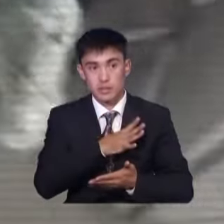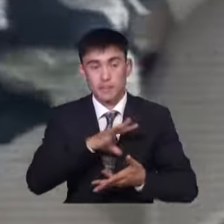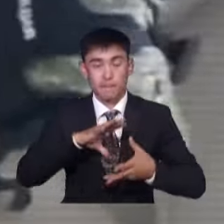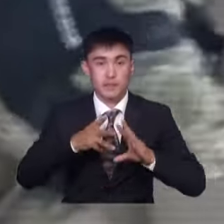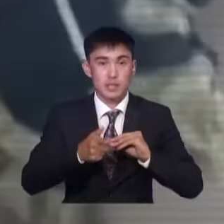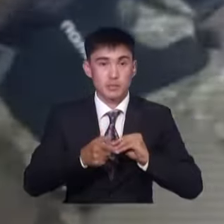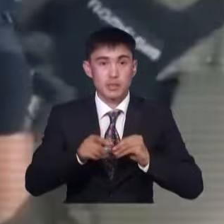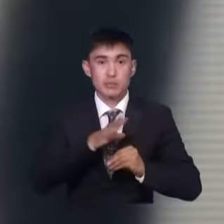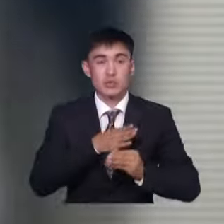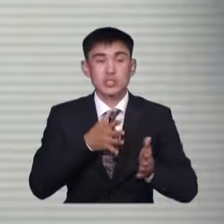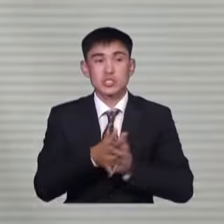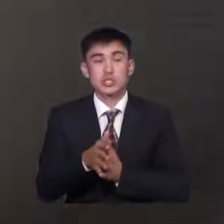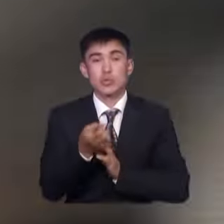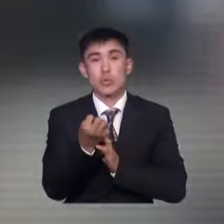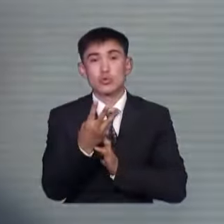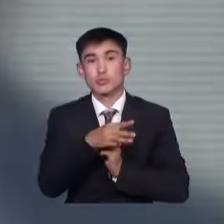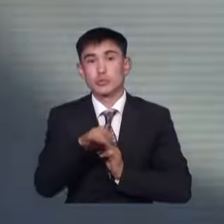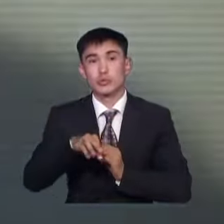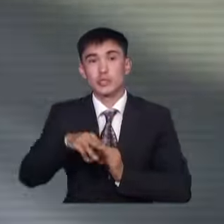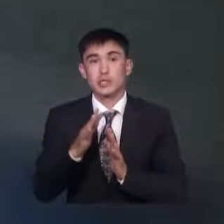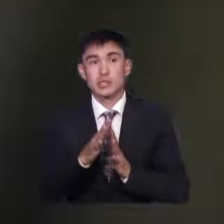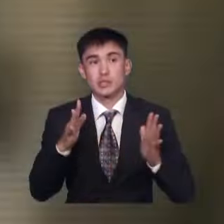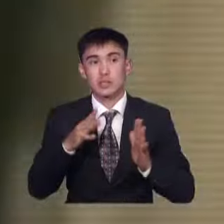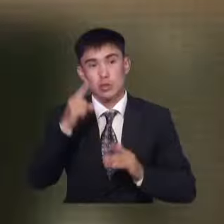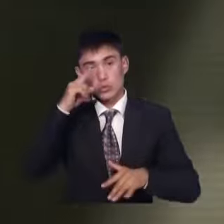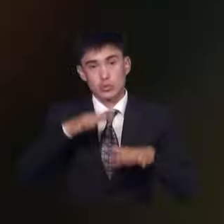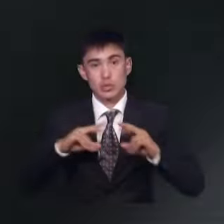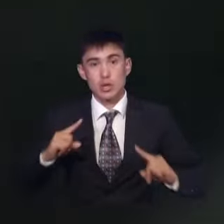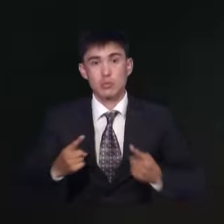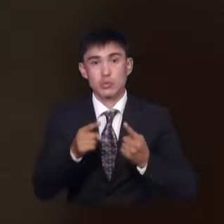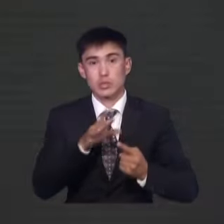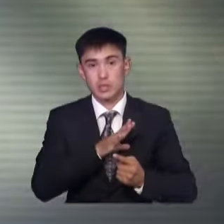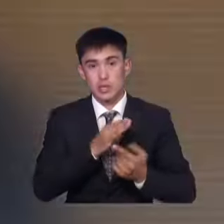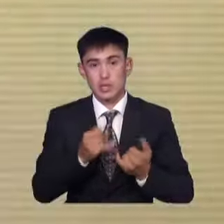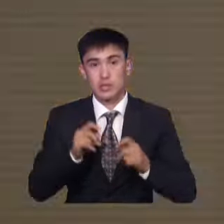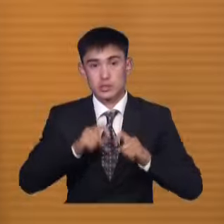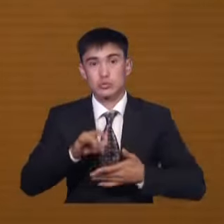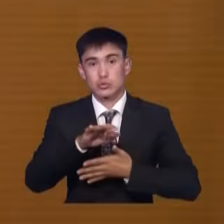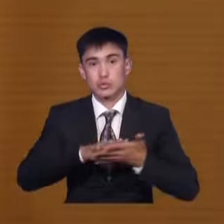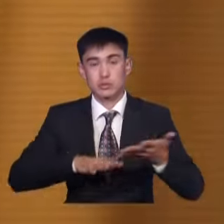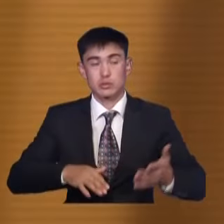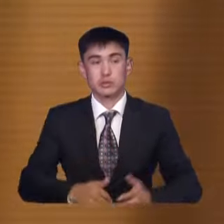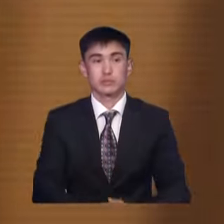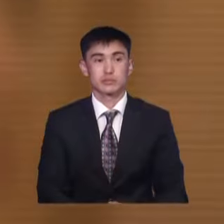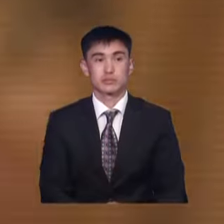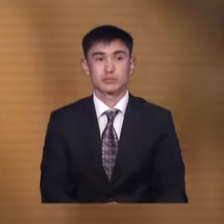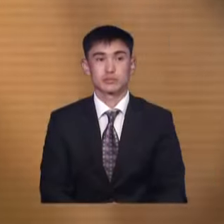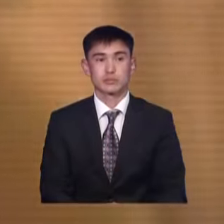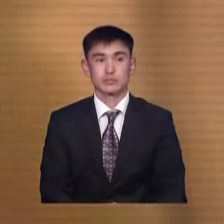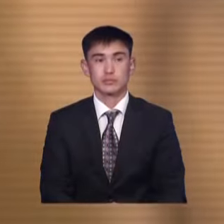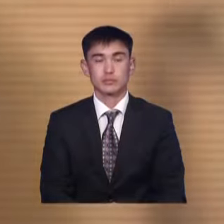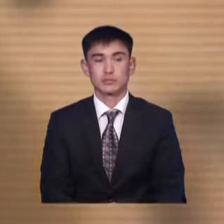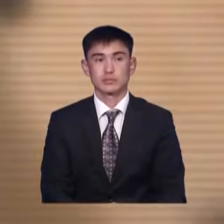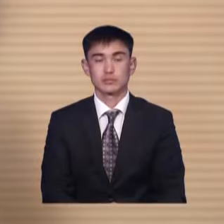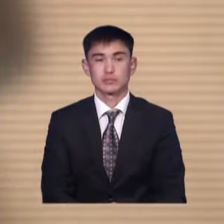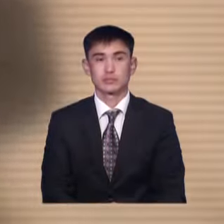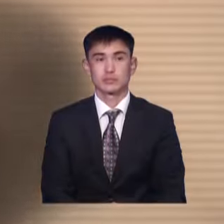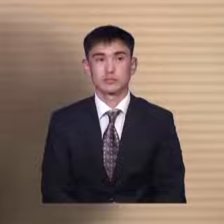Жалпы келтірілген шығын 13 миллион теңгеден асады, күдіктілер қамауға алынды. Қазір тергеу жұмыстары жалғасып жатыр.